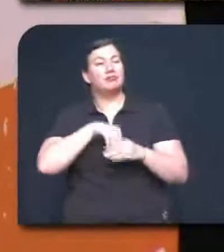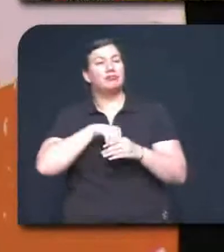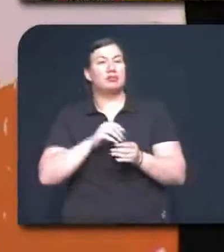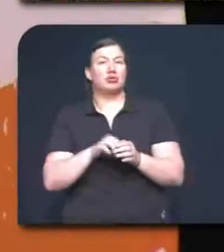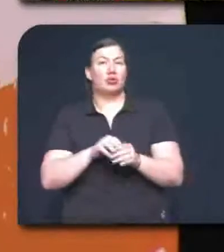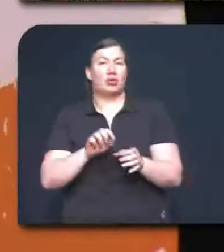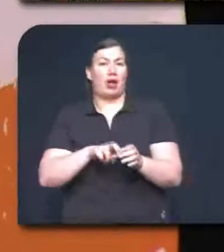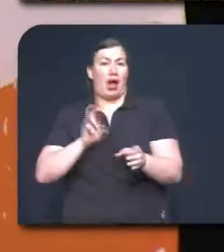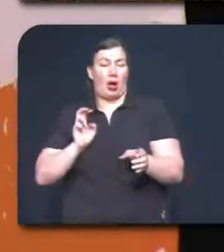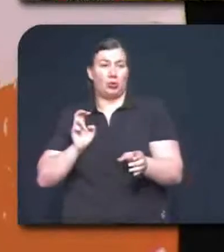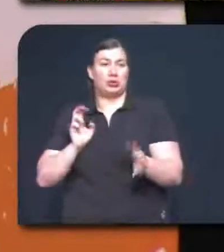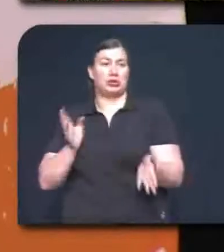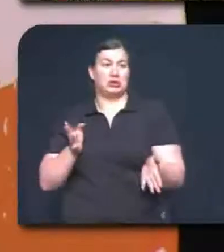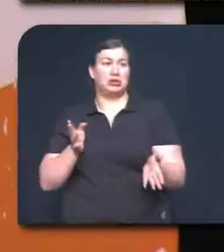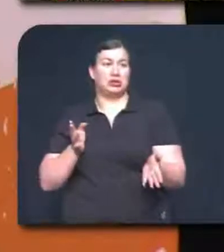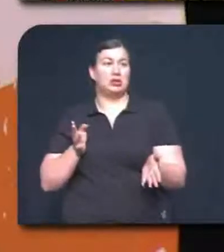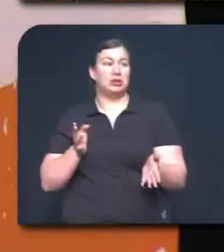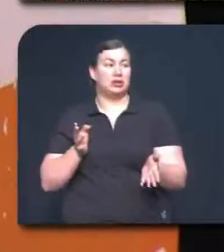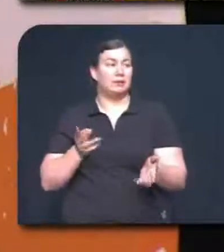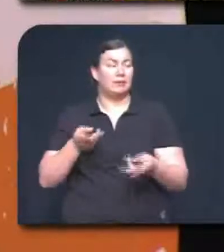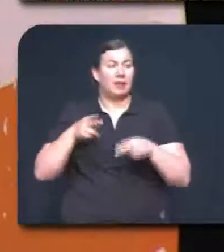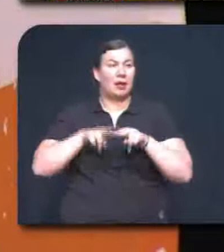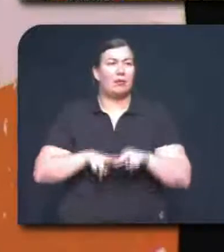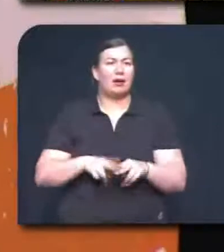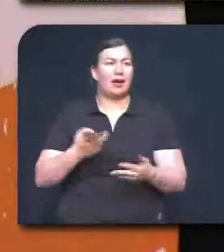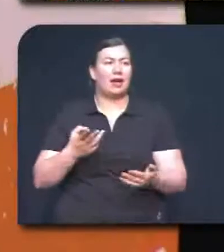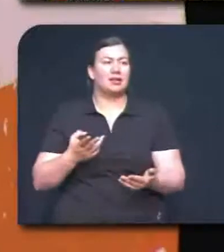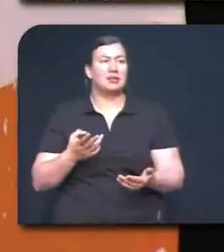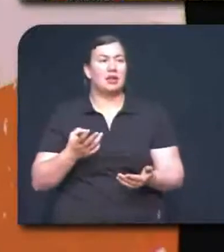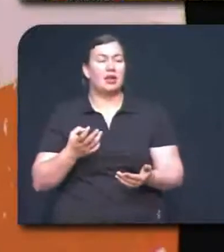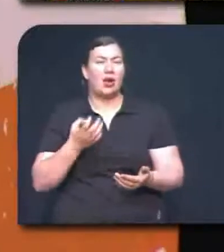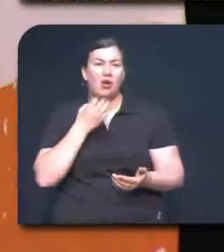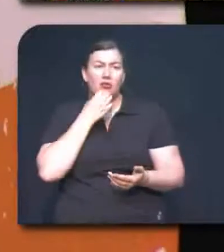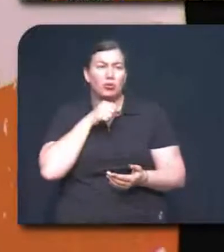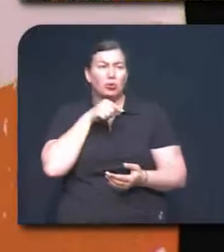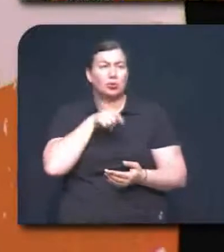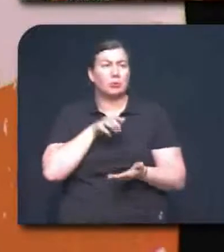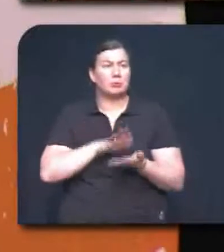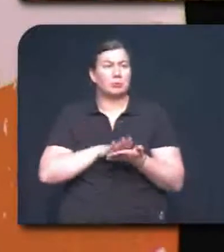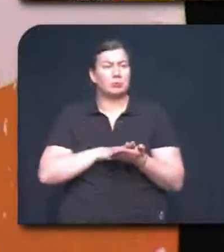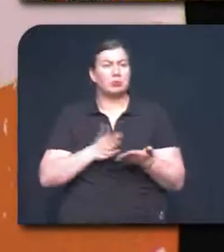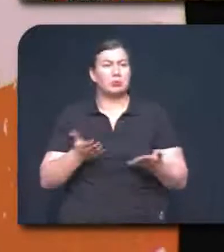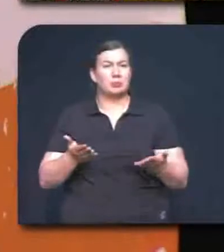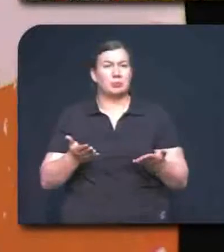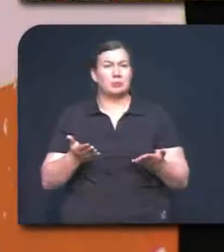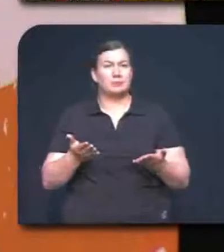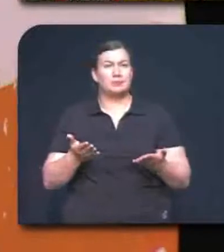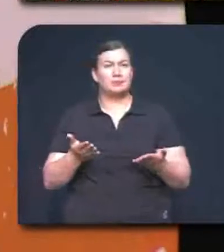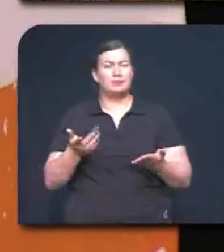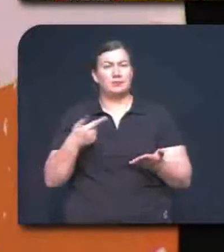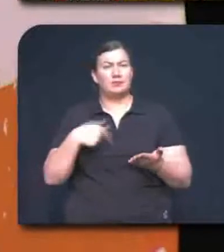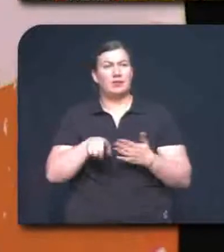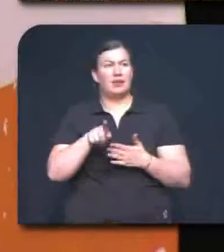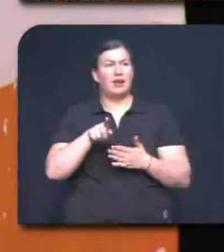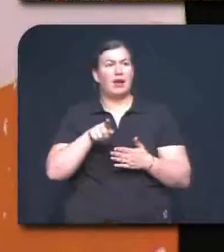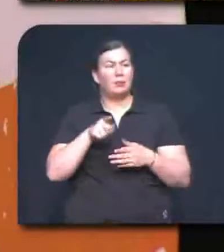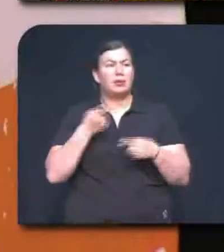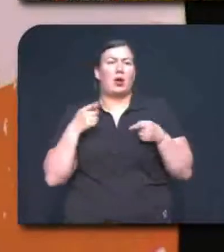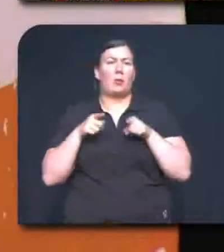eben möglich wäre da eine konkrete Frist fest zu schreiben sondern nur dass das entsprechend analog